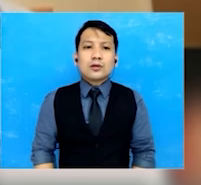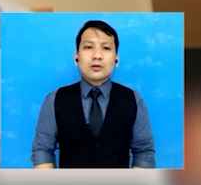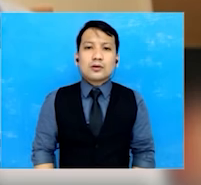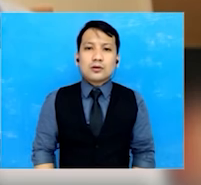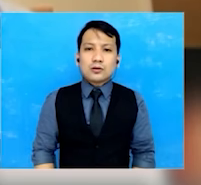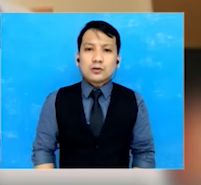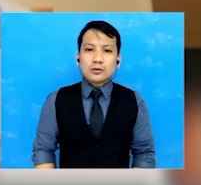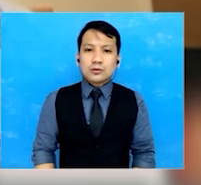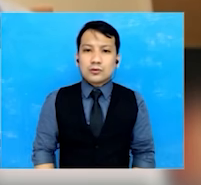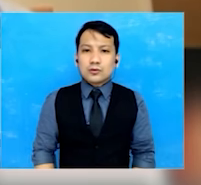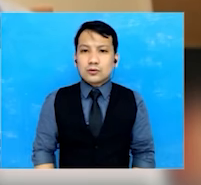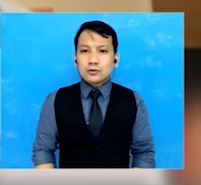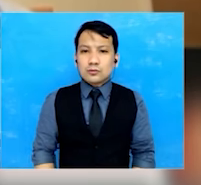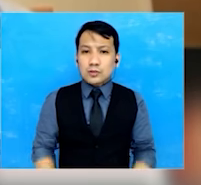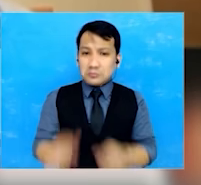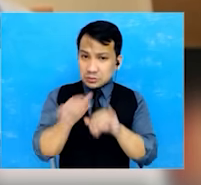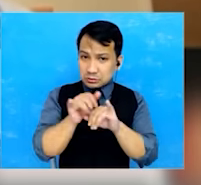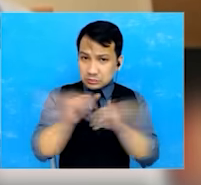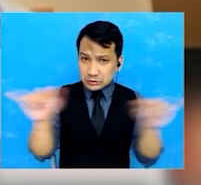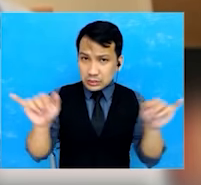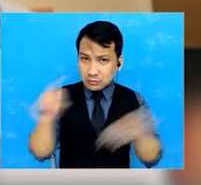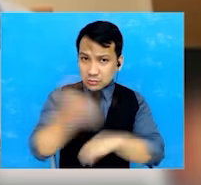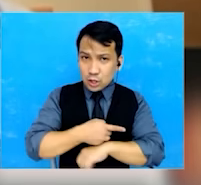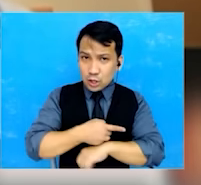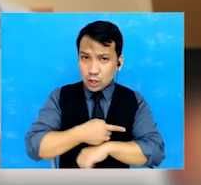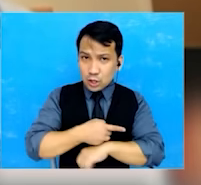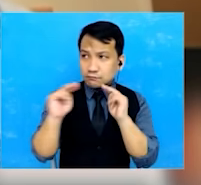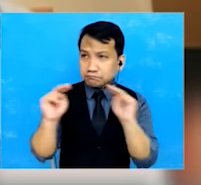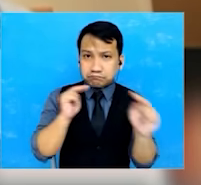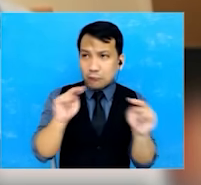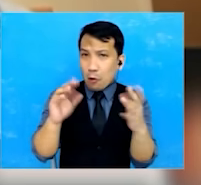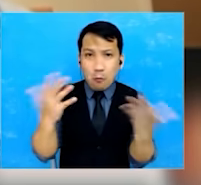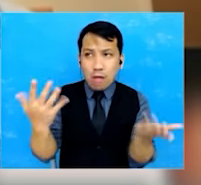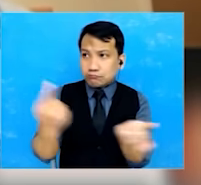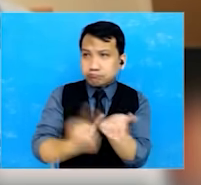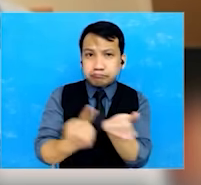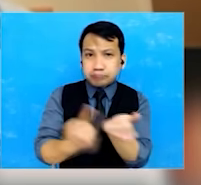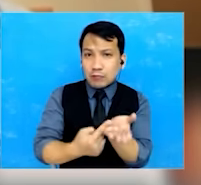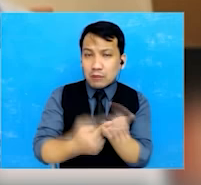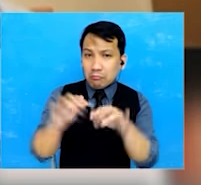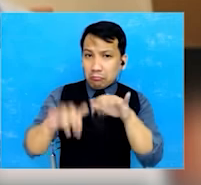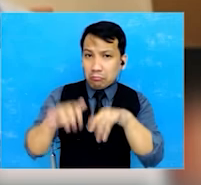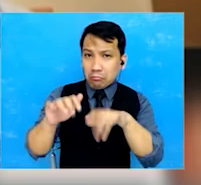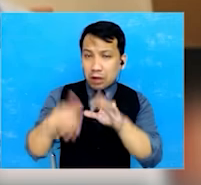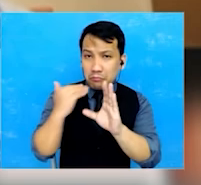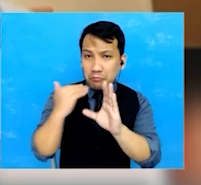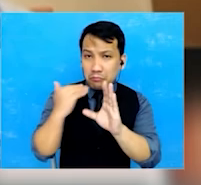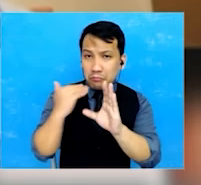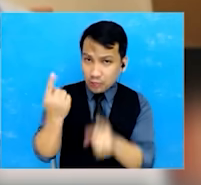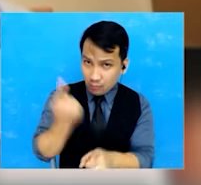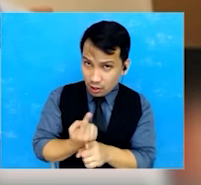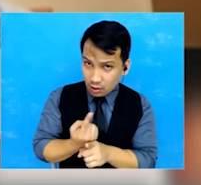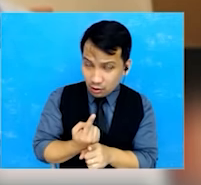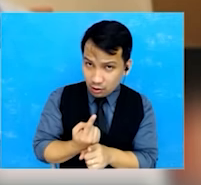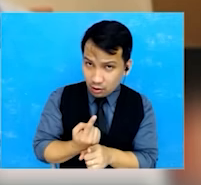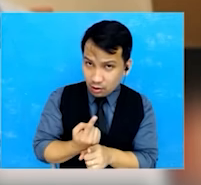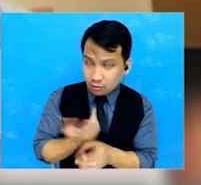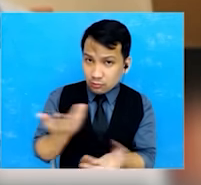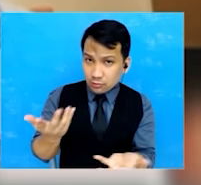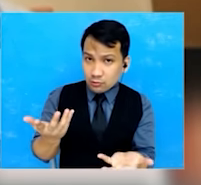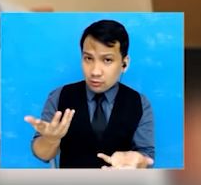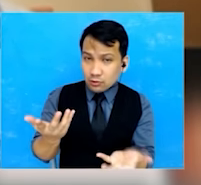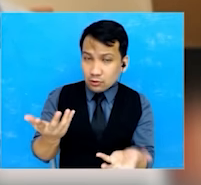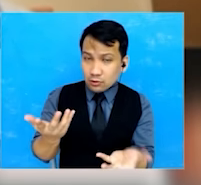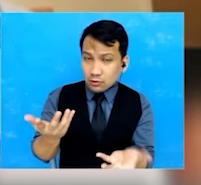So same day delivery, walang negotiation, walang pag-uusap, email lang, tama ba yun? Ang sandwich, dineliver ka agad. On the same